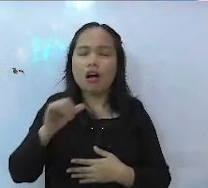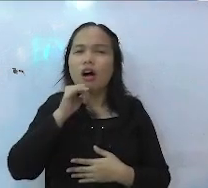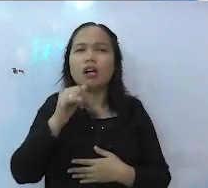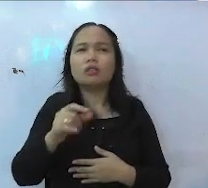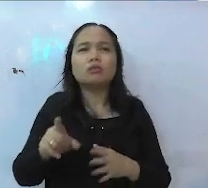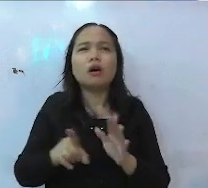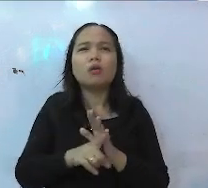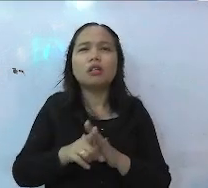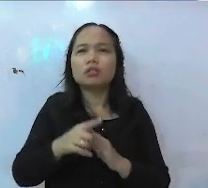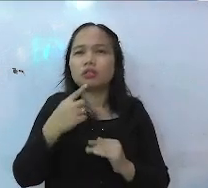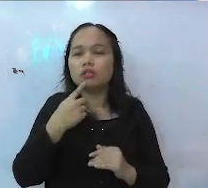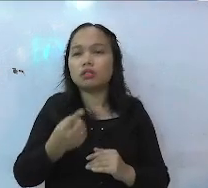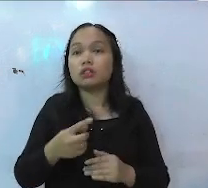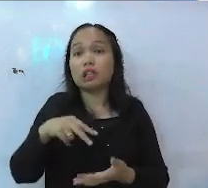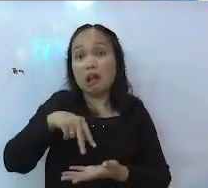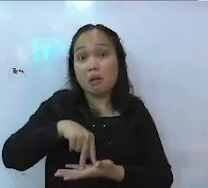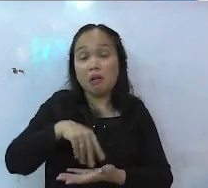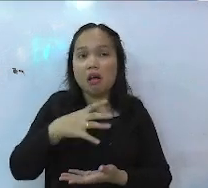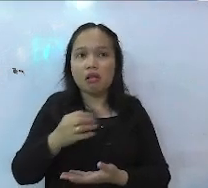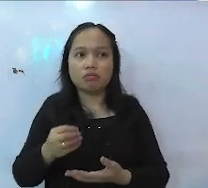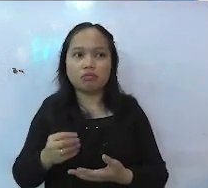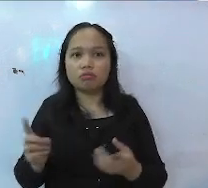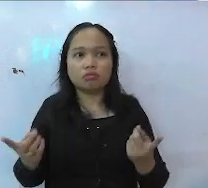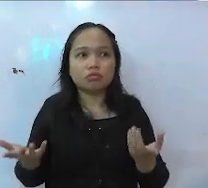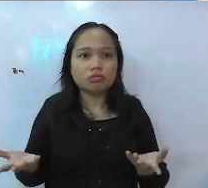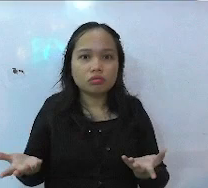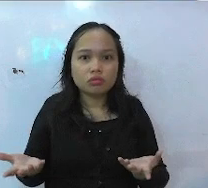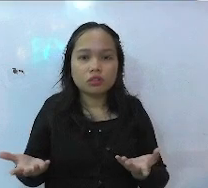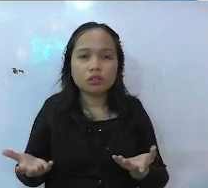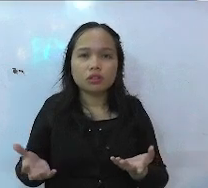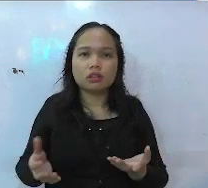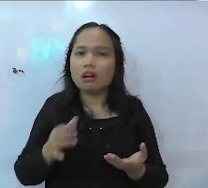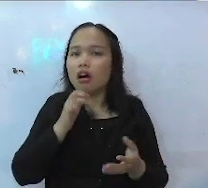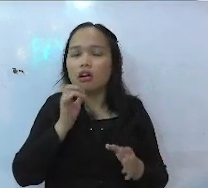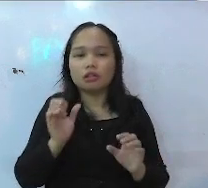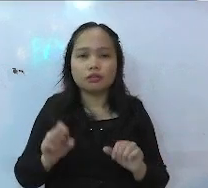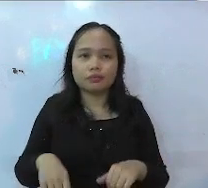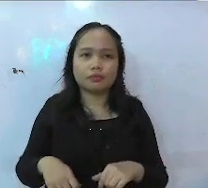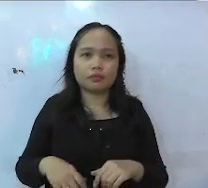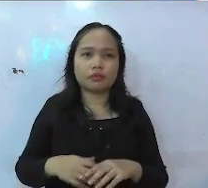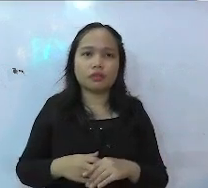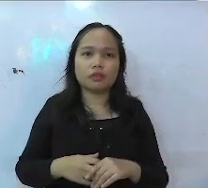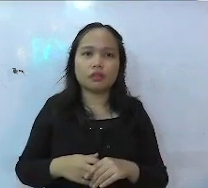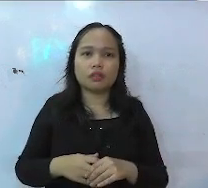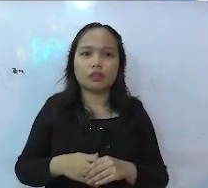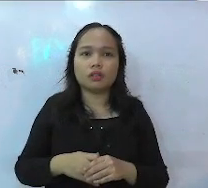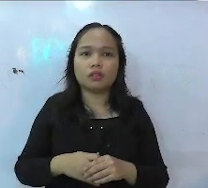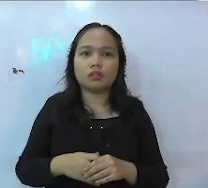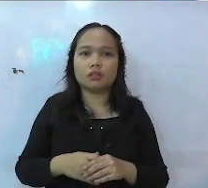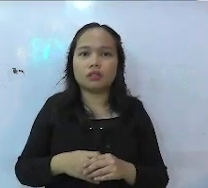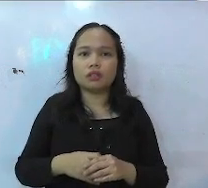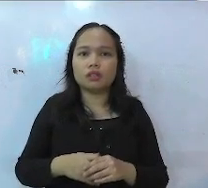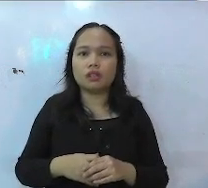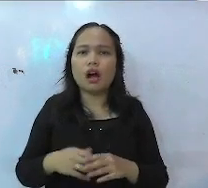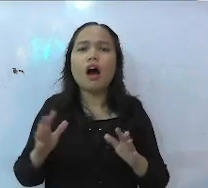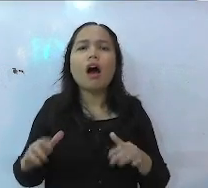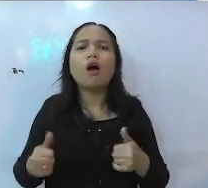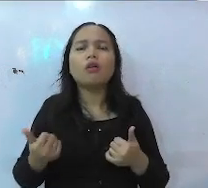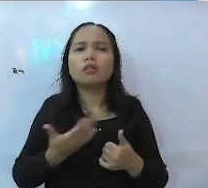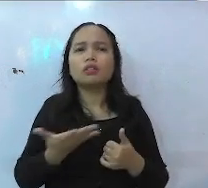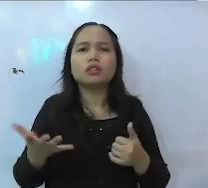gawin yan na stand up and stand in ' ba pwede yun Paano makikita o hirap yun sir Paano